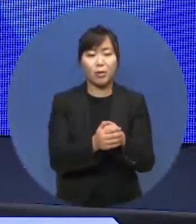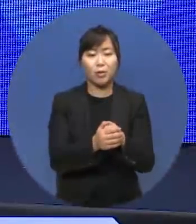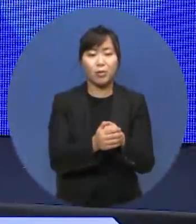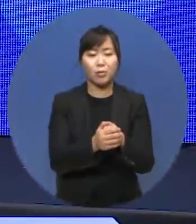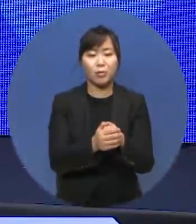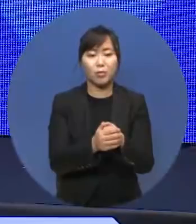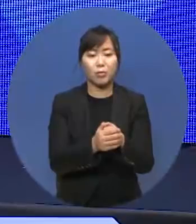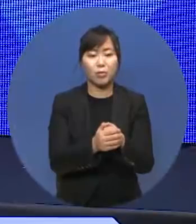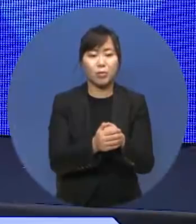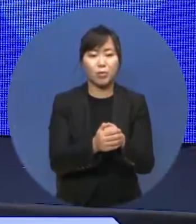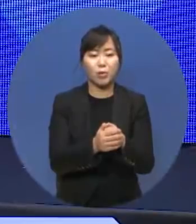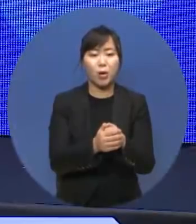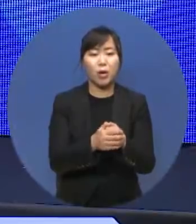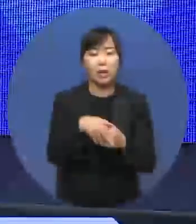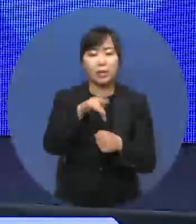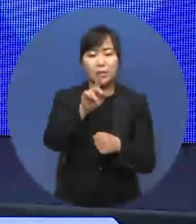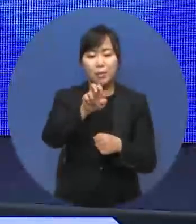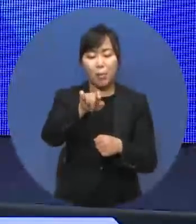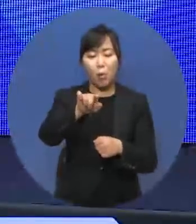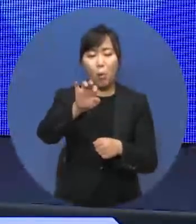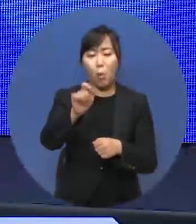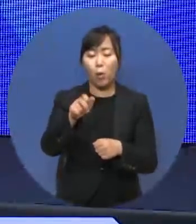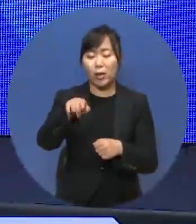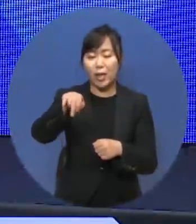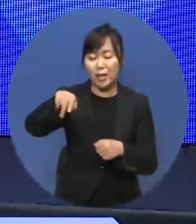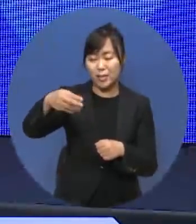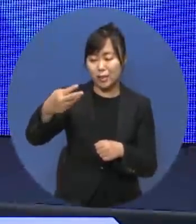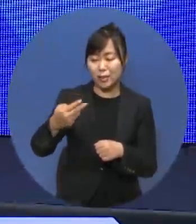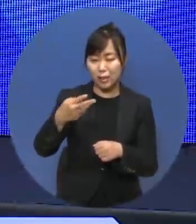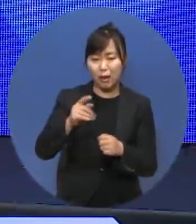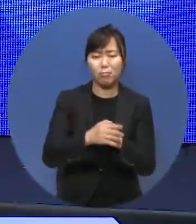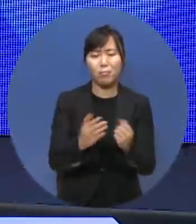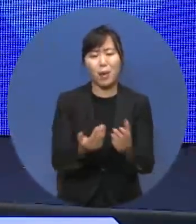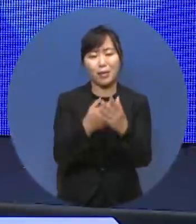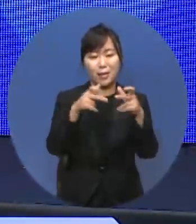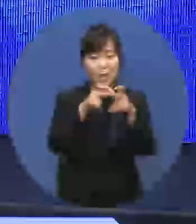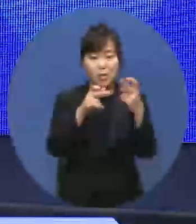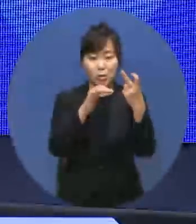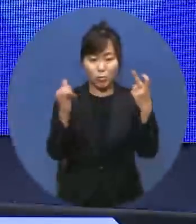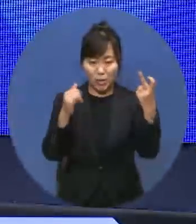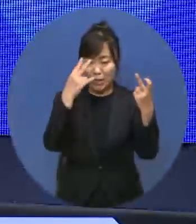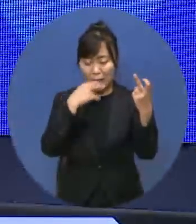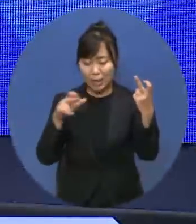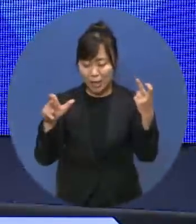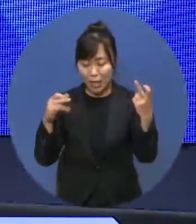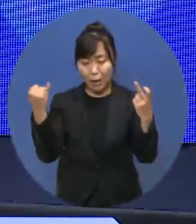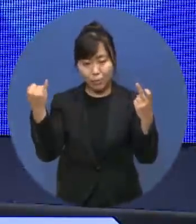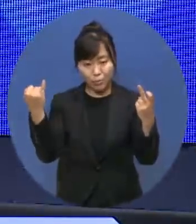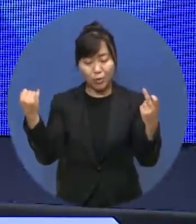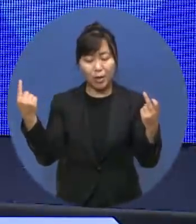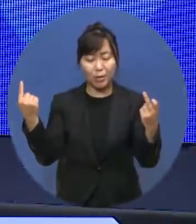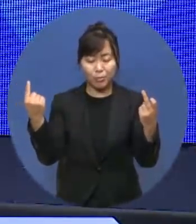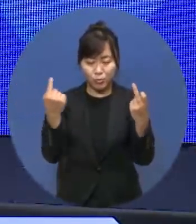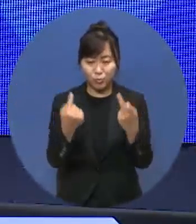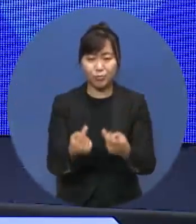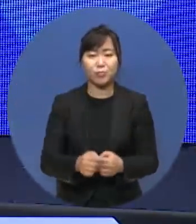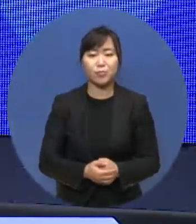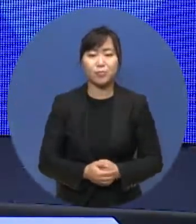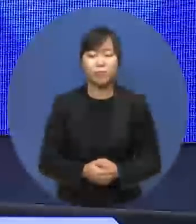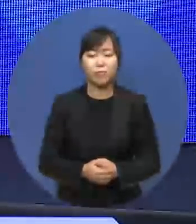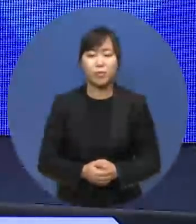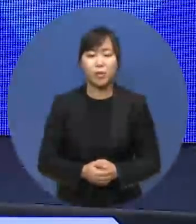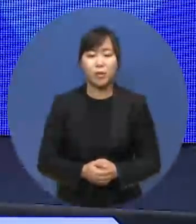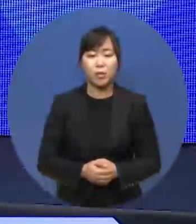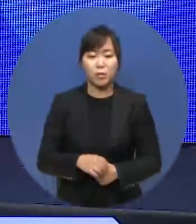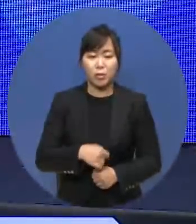이제 챔버 오케스트라 단입니다. 이것은 이제 사실 발달장애인 12분 그리고 시각장애인 1분으로 구성이 되어 있습니다. 근데